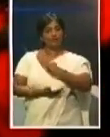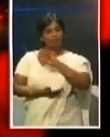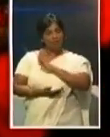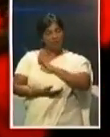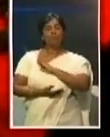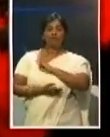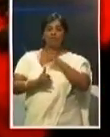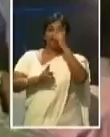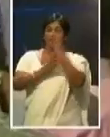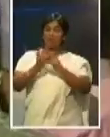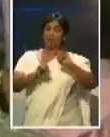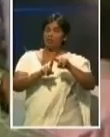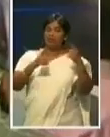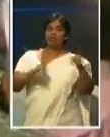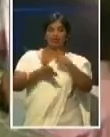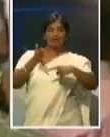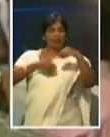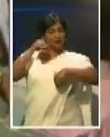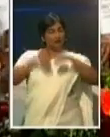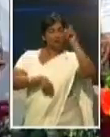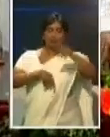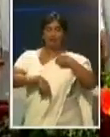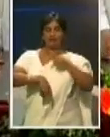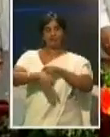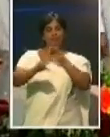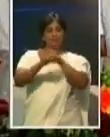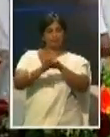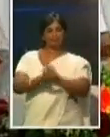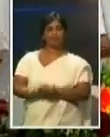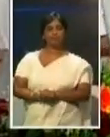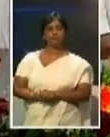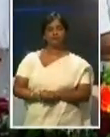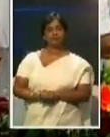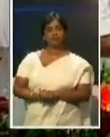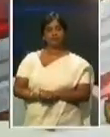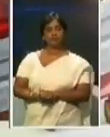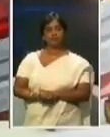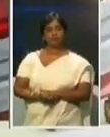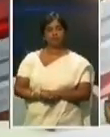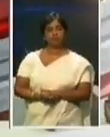සංඝරත්නය අන්‍යාගමික පූජකවරුන් දේශපාලඥයින් ඇතුළු පිරිසක් මේ අවස්ථාවට එක්ව සිටියා.